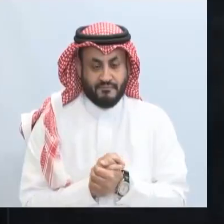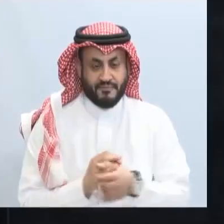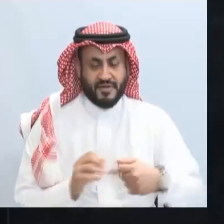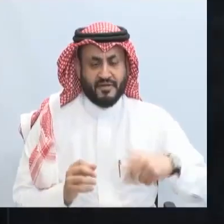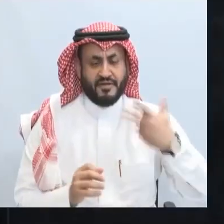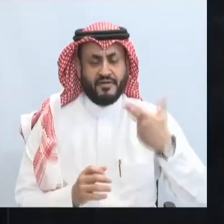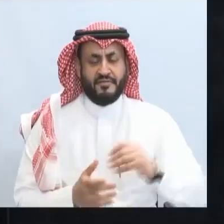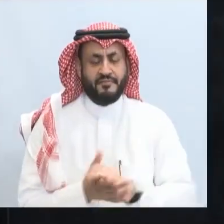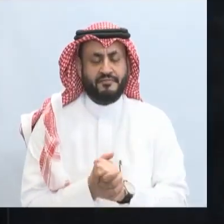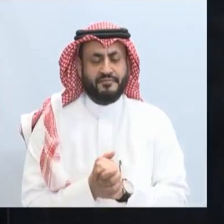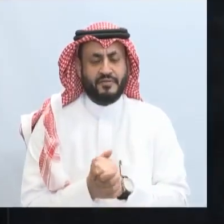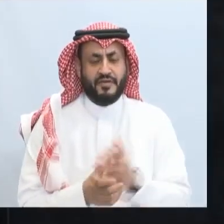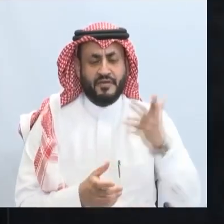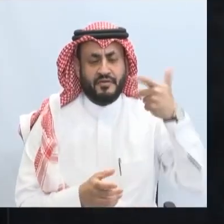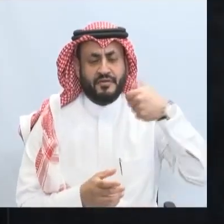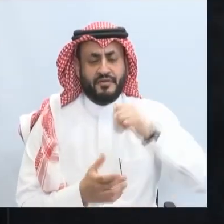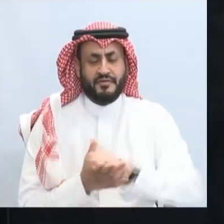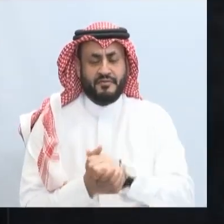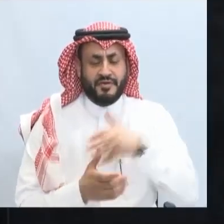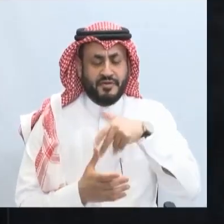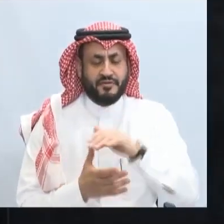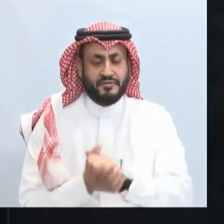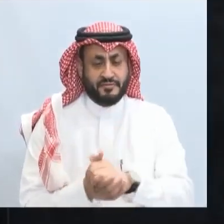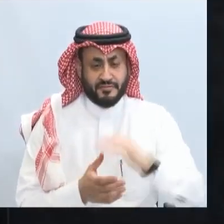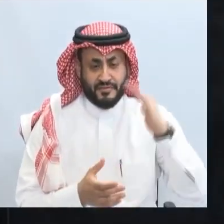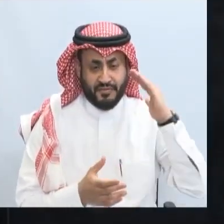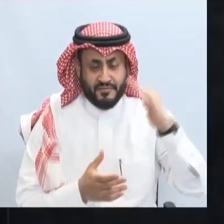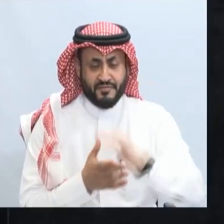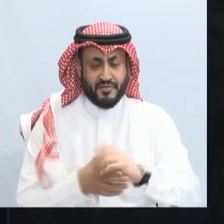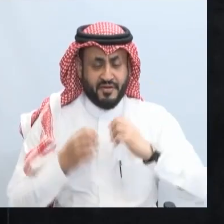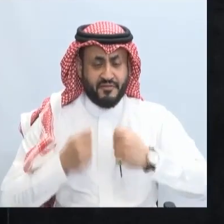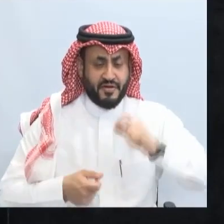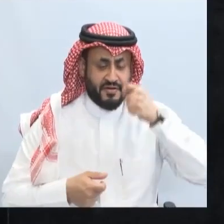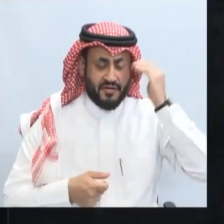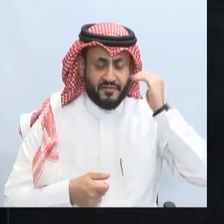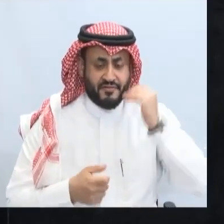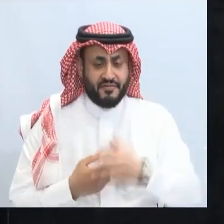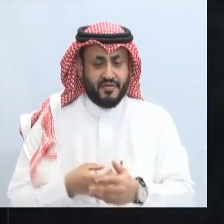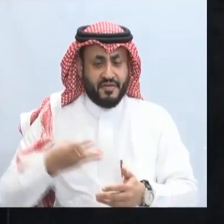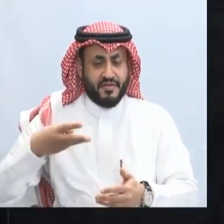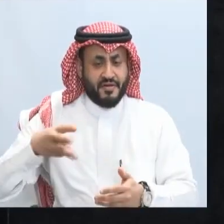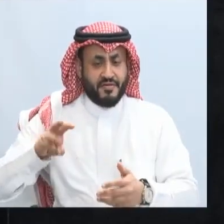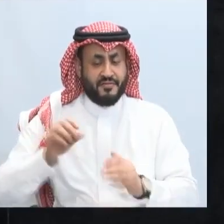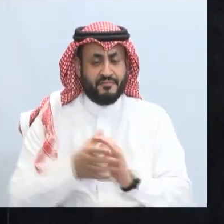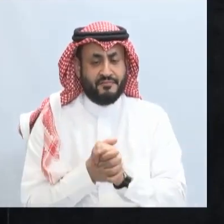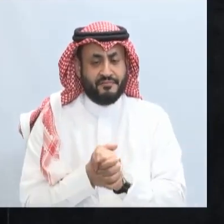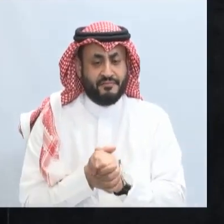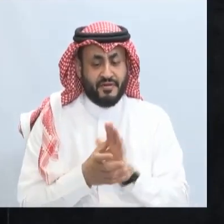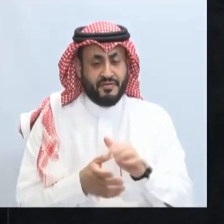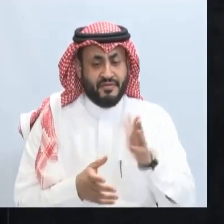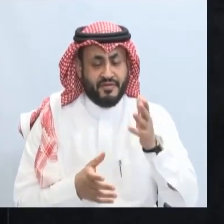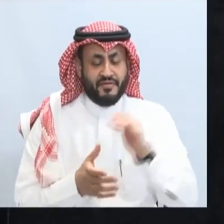بسم الله والصلاه والسلام على رسول الله اهلا وسهلا بطلاب وطالبات الصف الثالث ثانوي نبدا درس